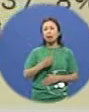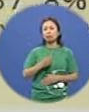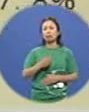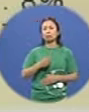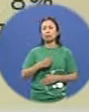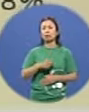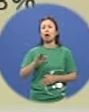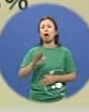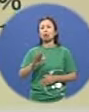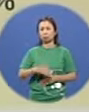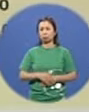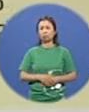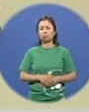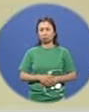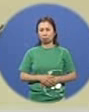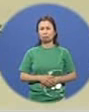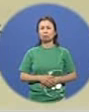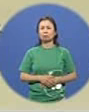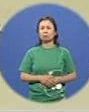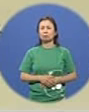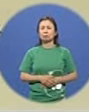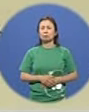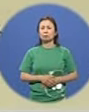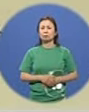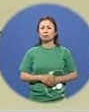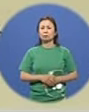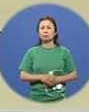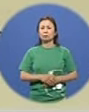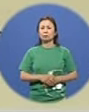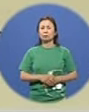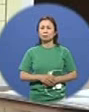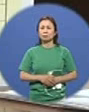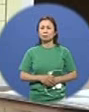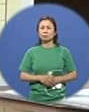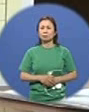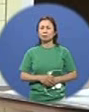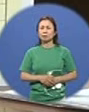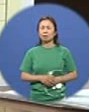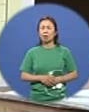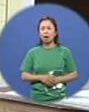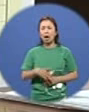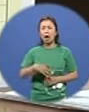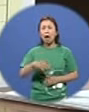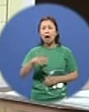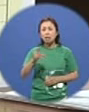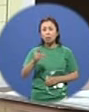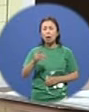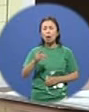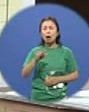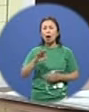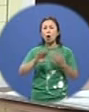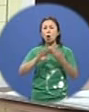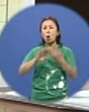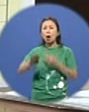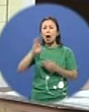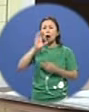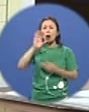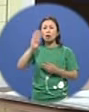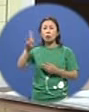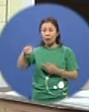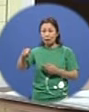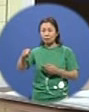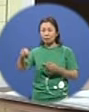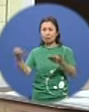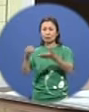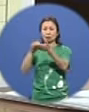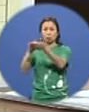もま結構いるんですねでそういう意味ではあの実際は県外に就職してるんだけども県内に戻りたいという人は結構